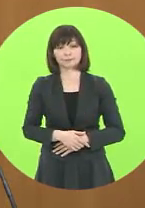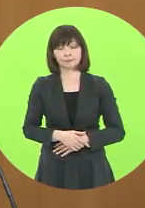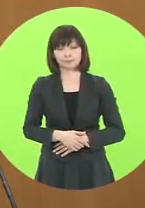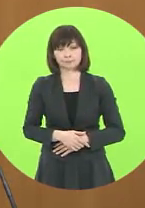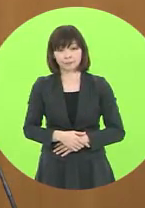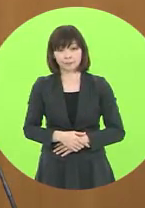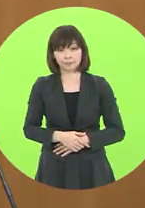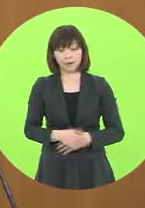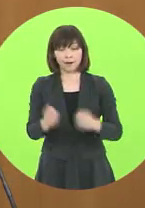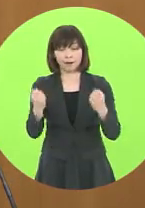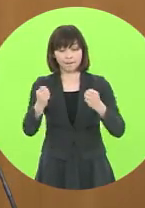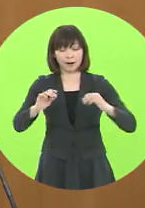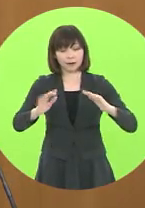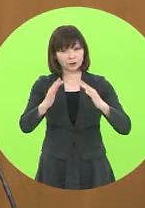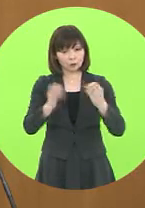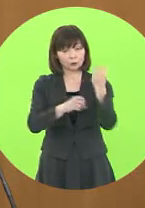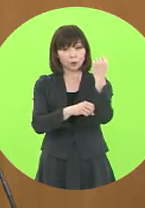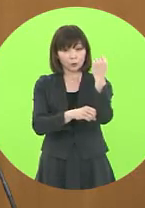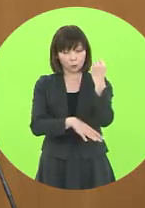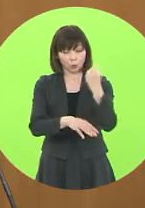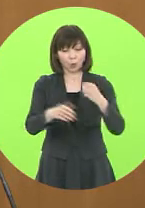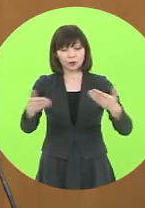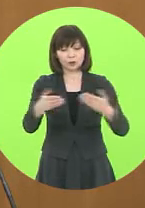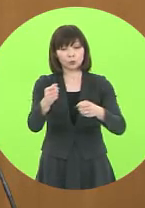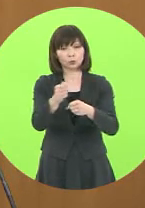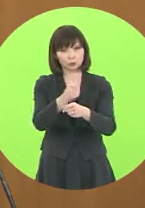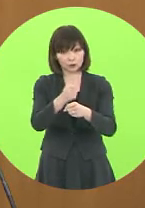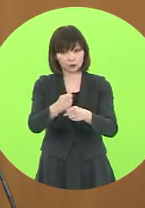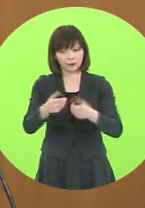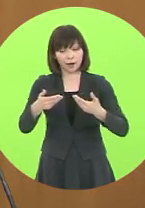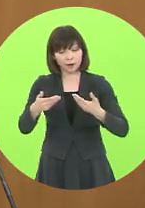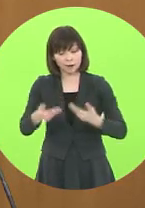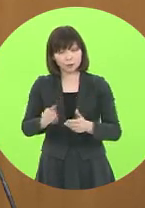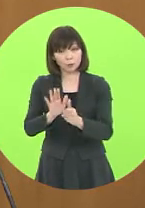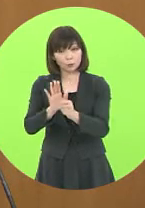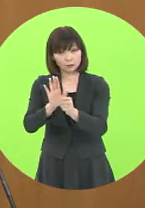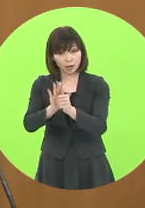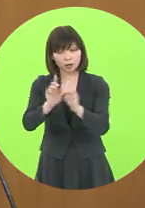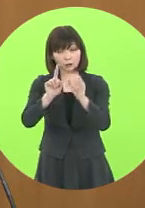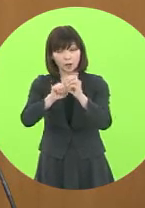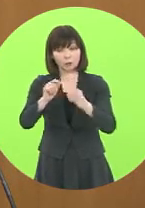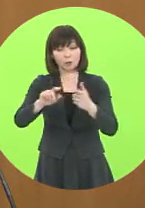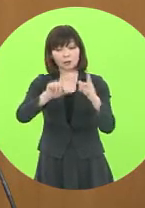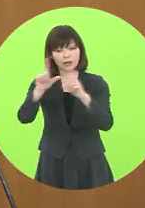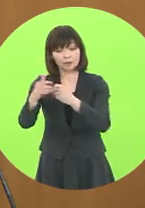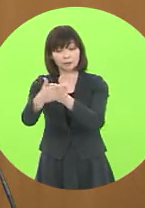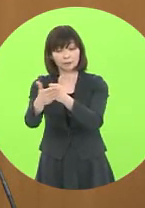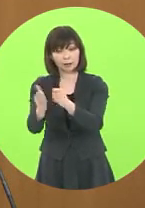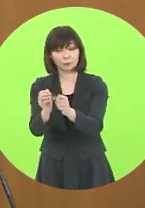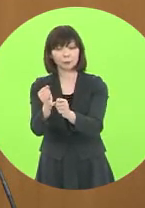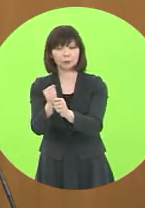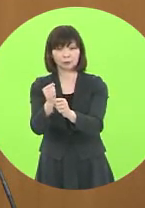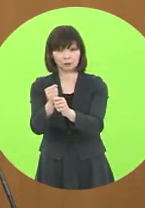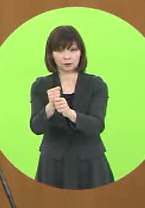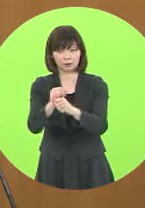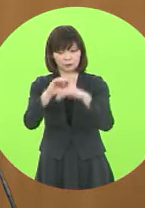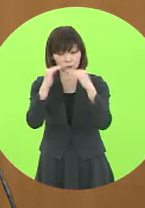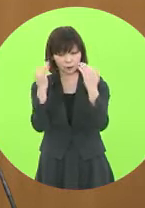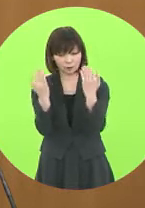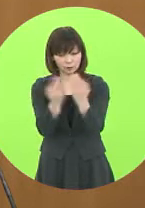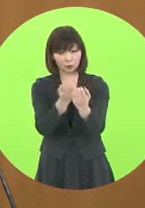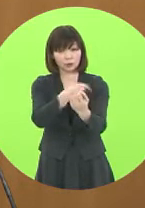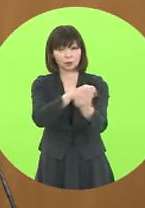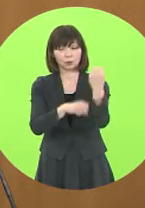、活力のエンジンである仕事づくり、安心を支える生活環境づくり、そしてすべての力の源泉